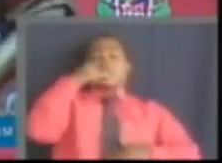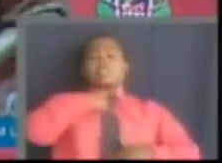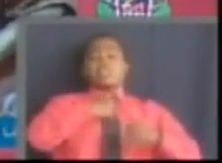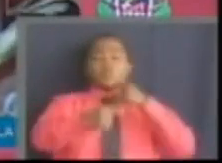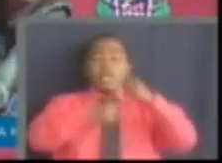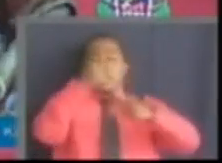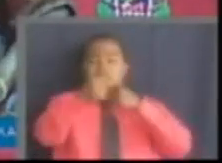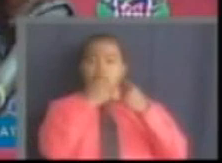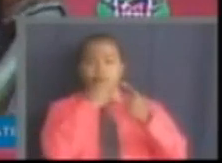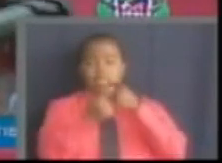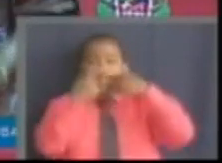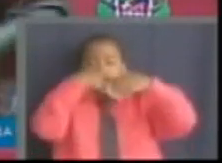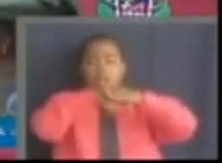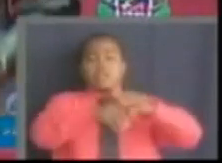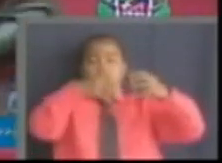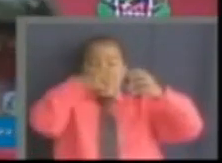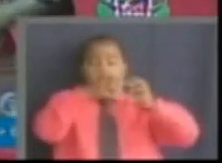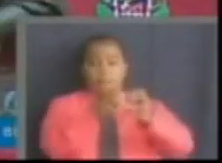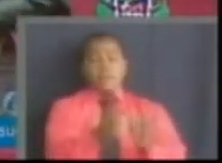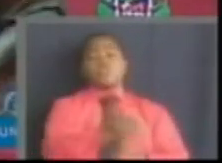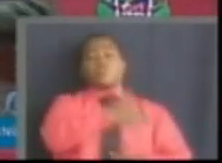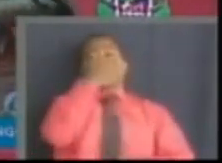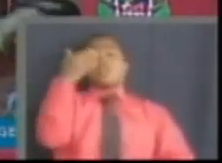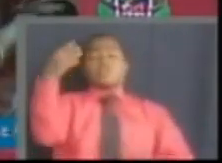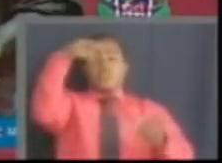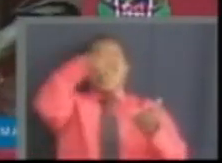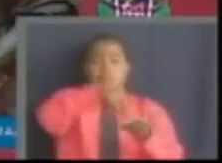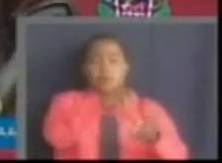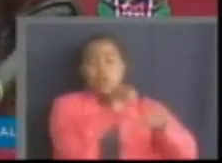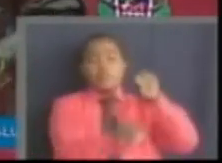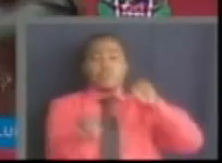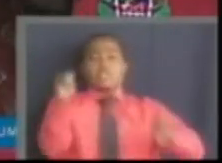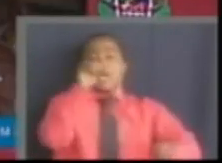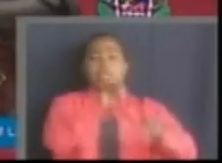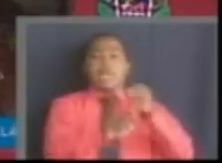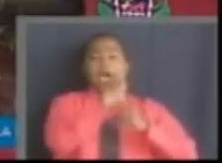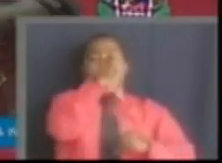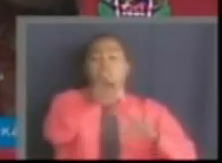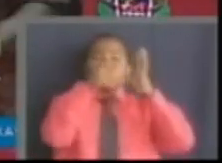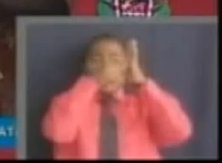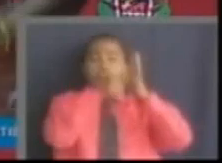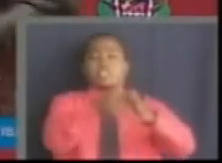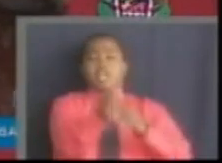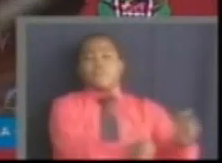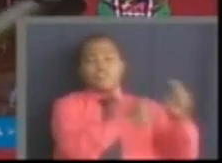ndani ya kamati, wakati wengine tukisimama kuchangia, alikuwa anaonyesha vitendo kwamba